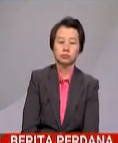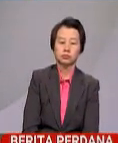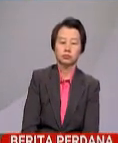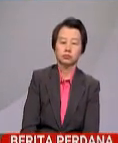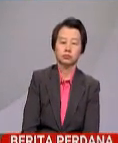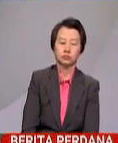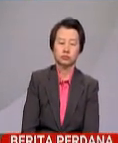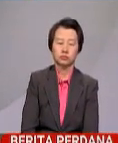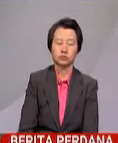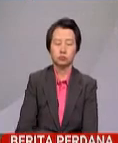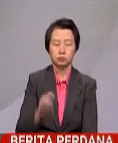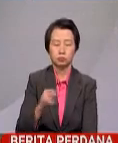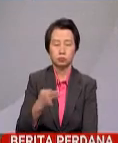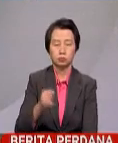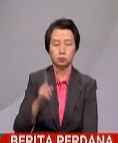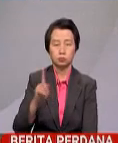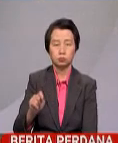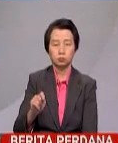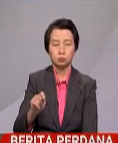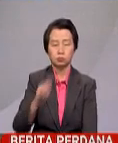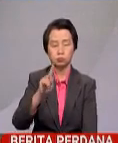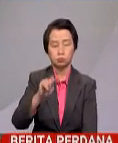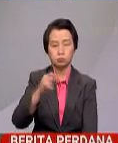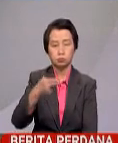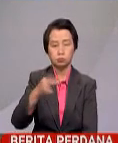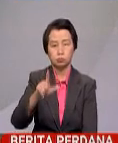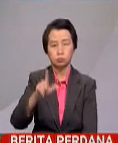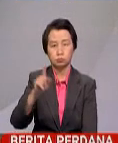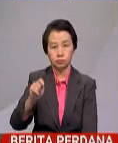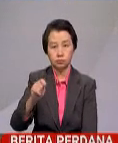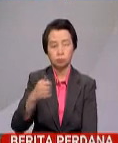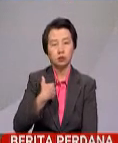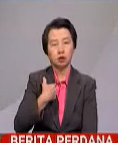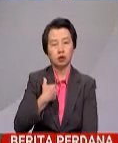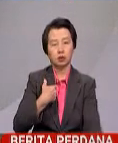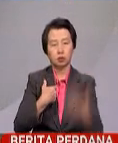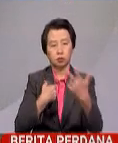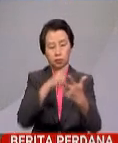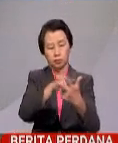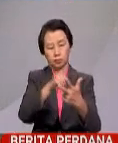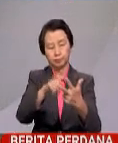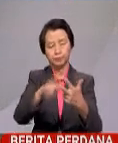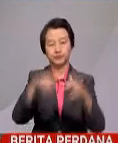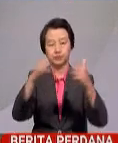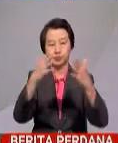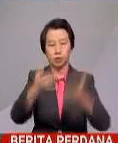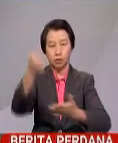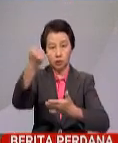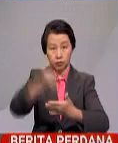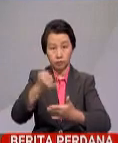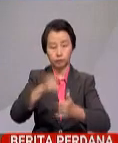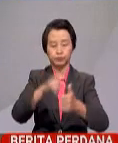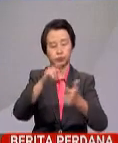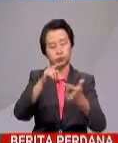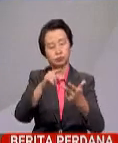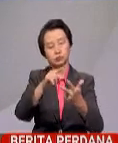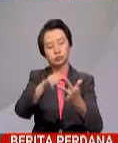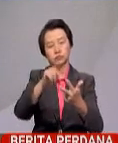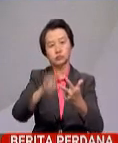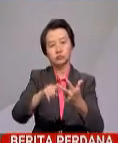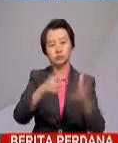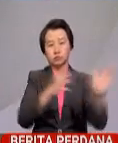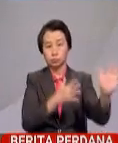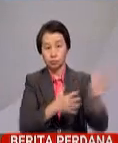TLHT akan dibarisi oleh tiga player import daripada pertama, dua daripada